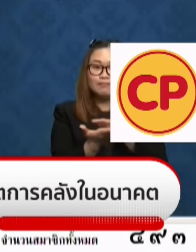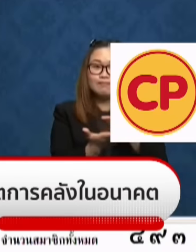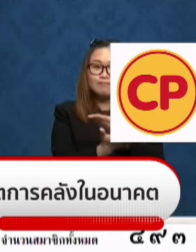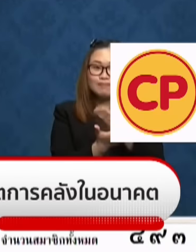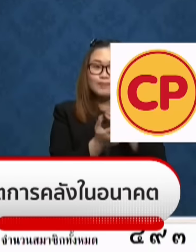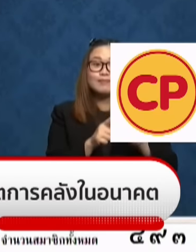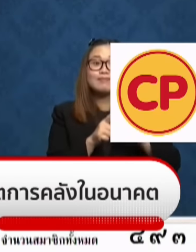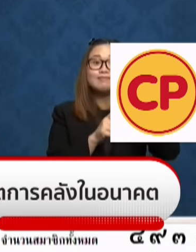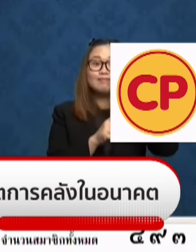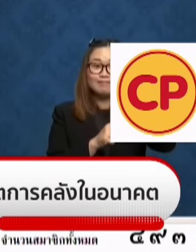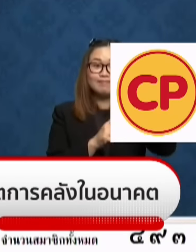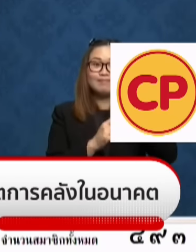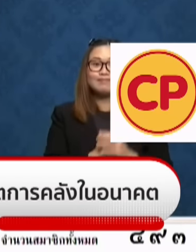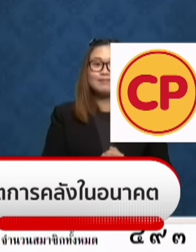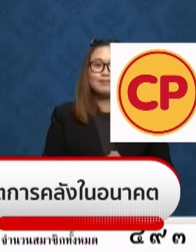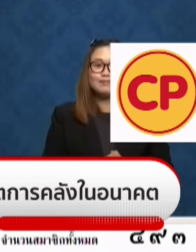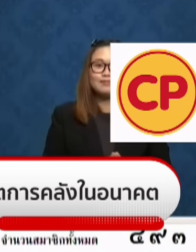1.